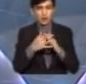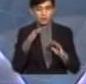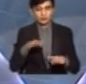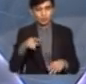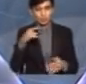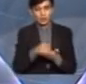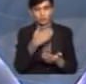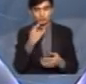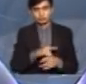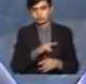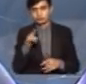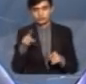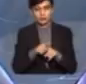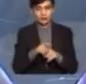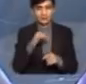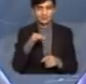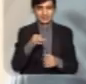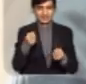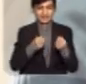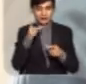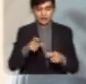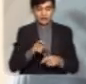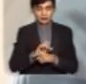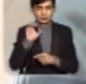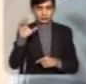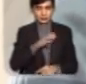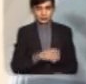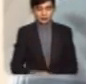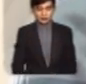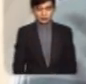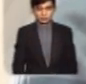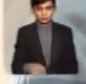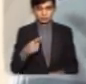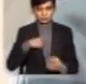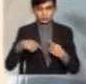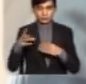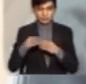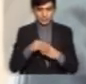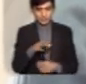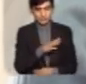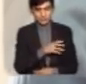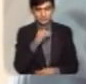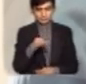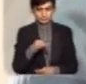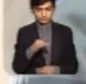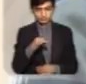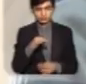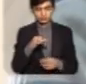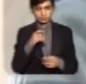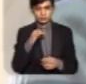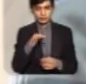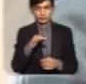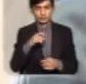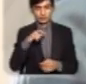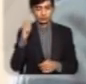заставив катапультироваться штурмана мы были есть когда уже мой ясный с